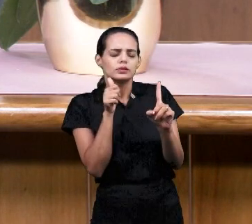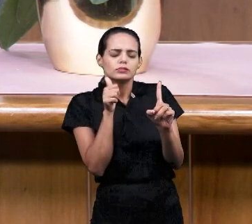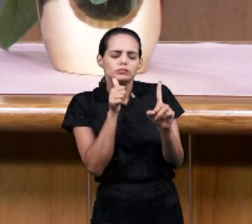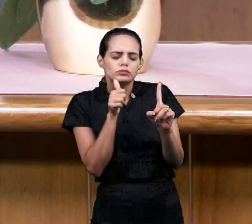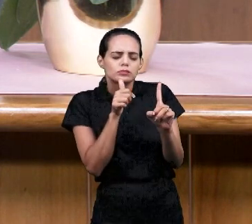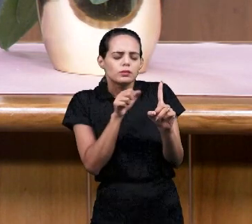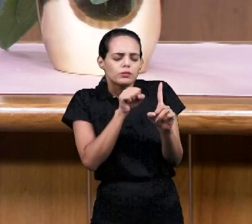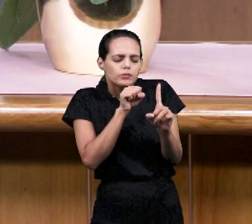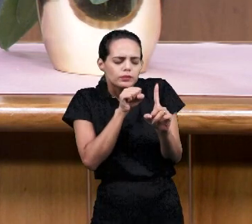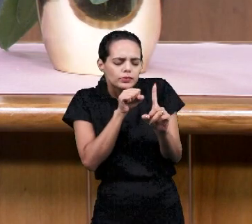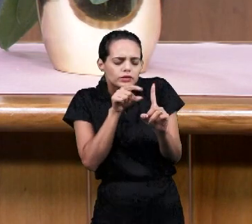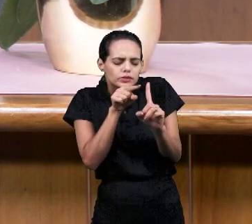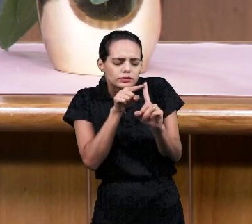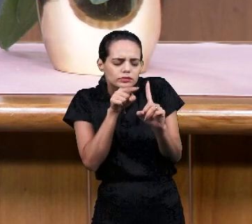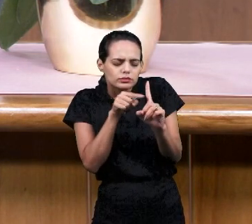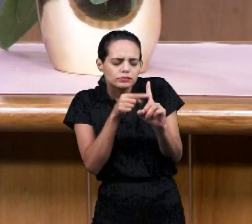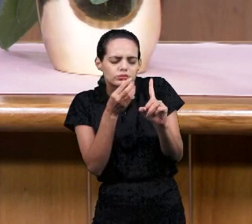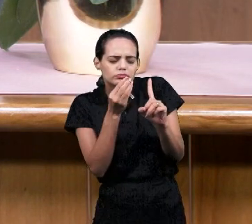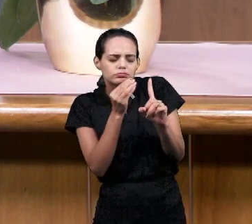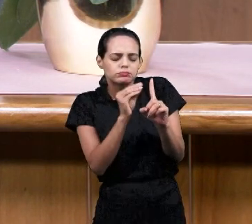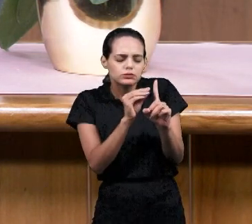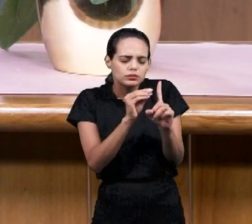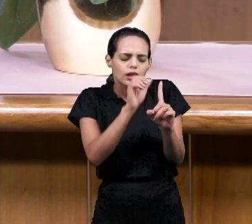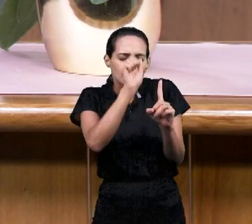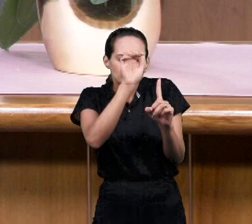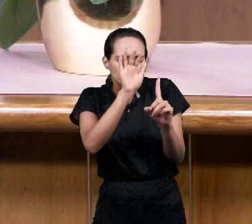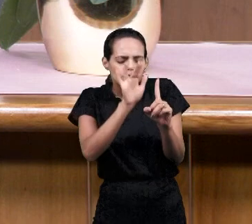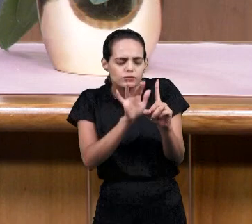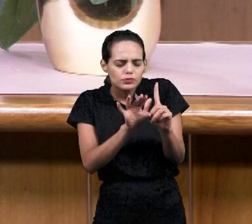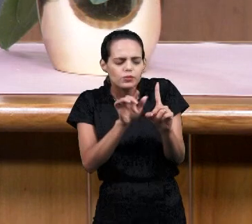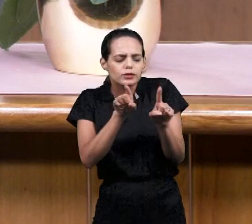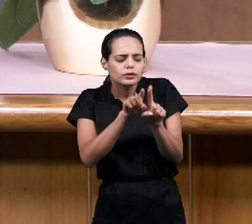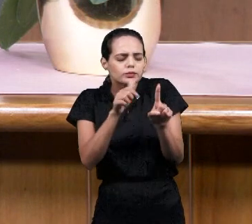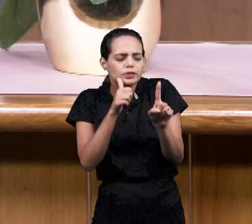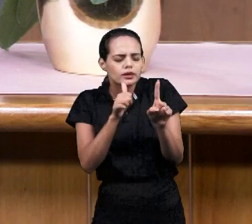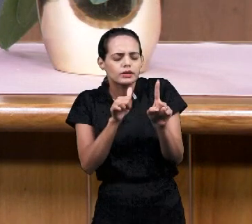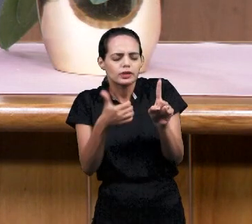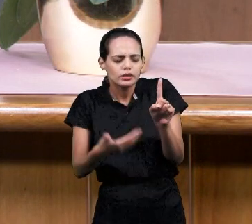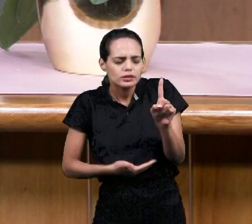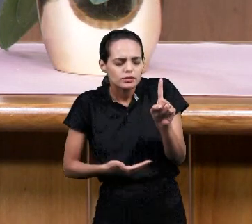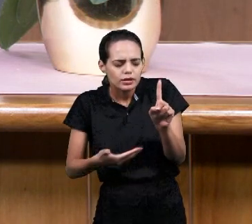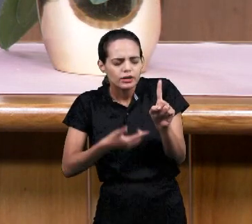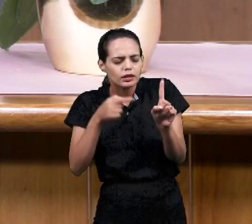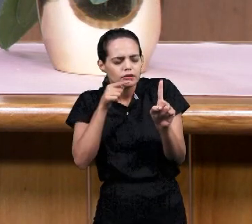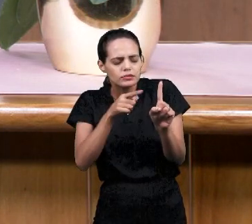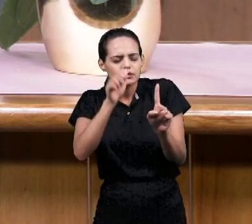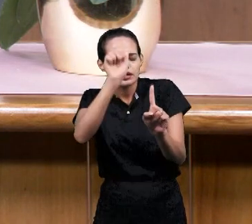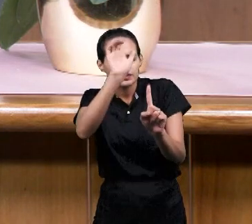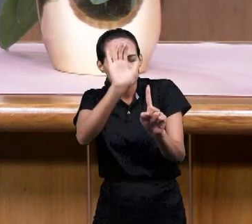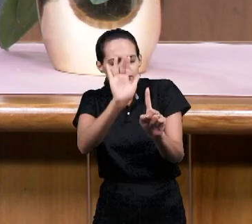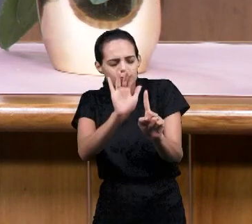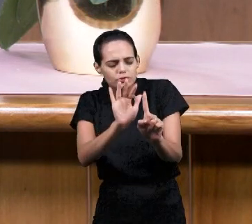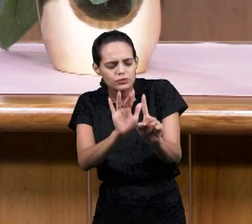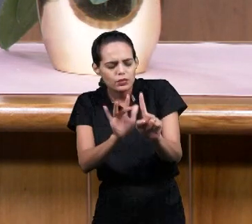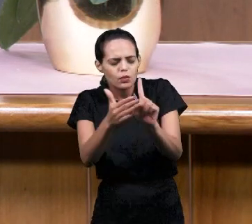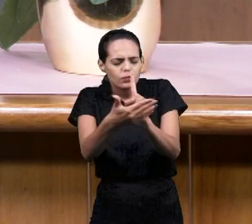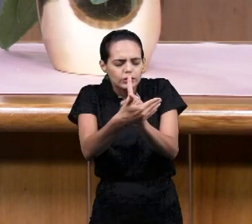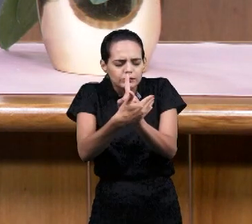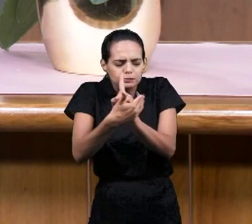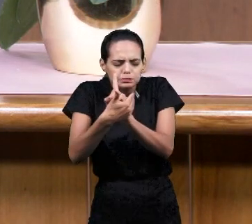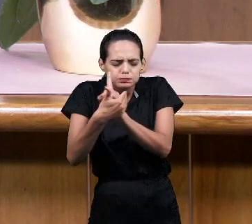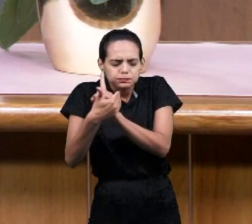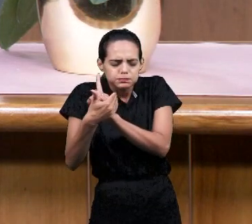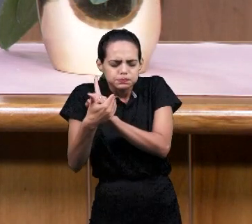leur mère, à nos sœurs qui sont saintes, afin que tu puisses les bénir en les gardant de tout mal, en